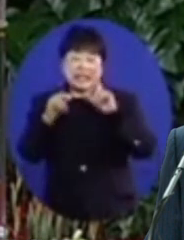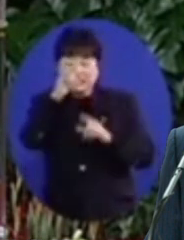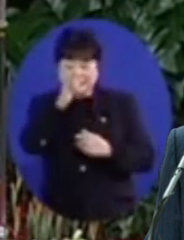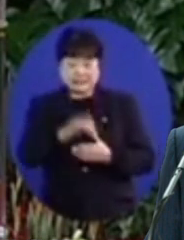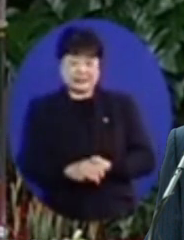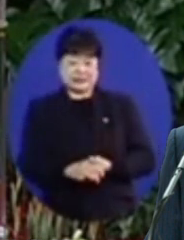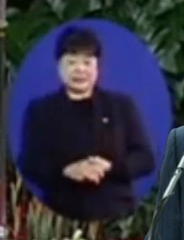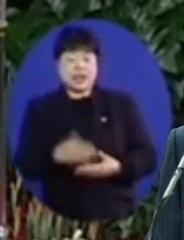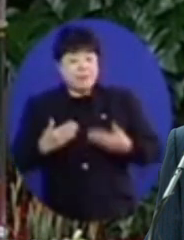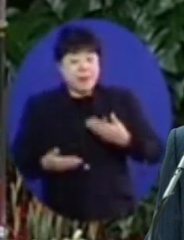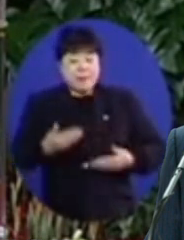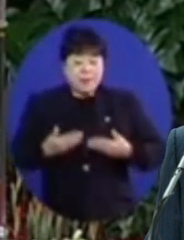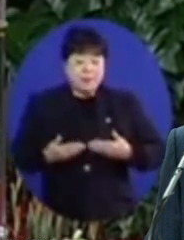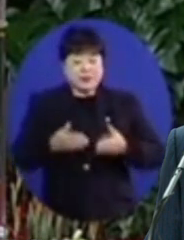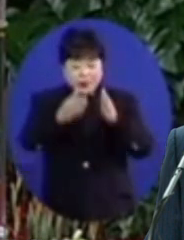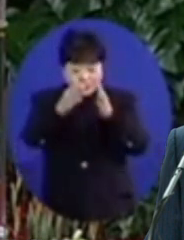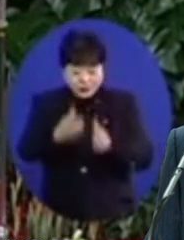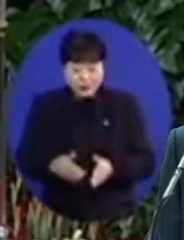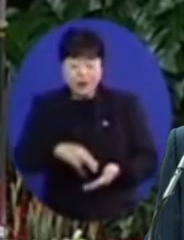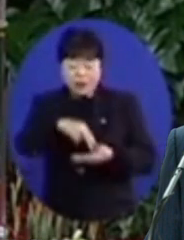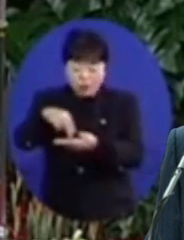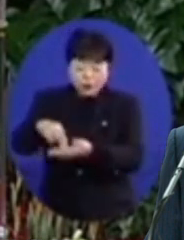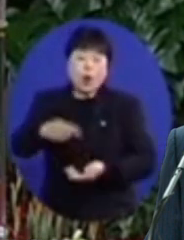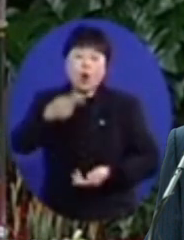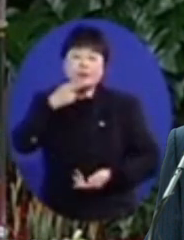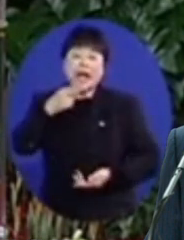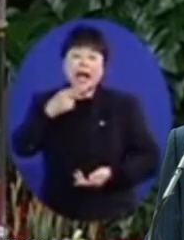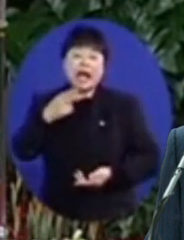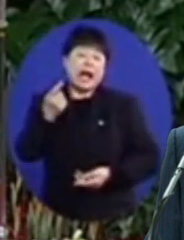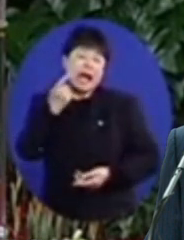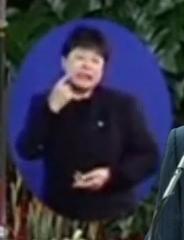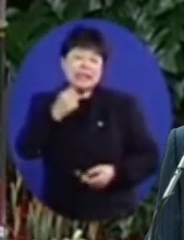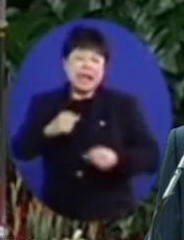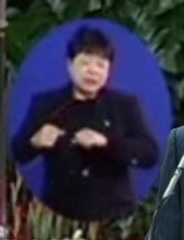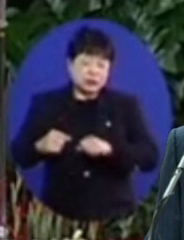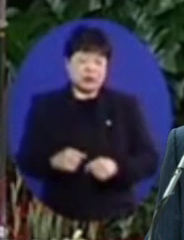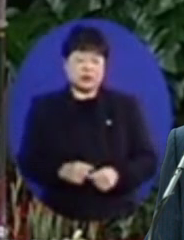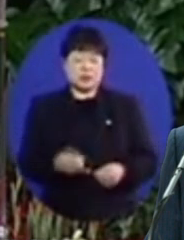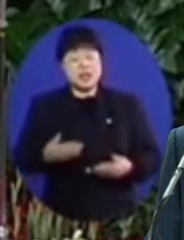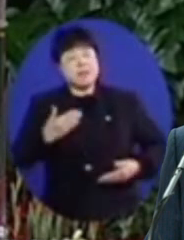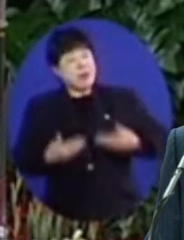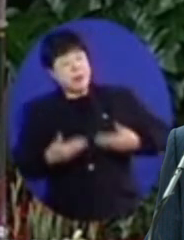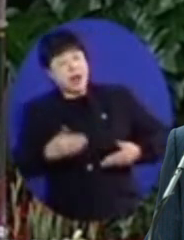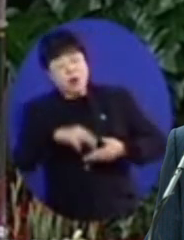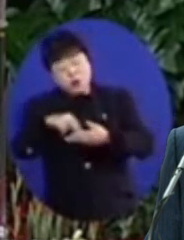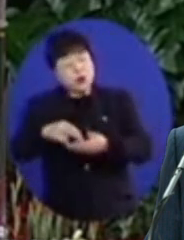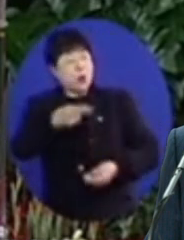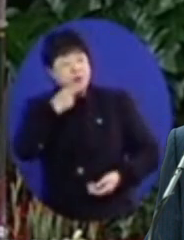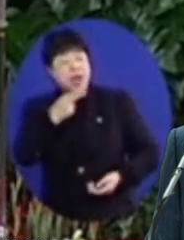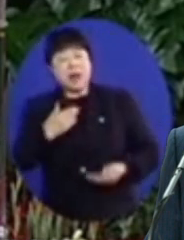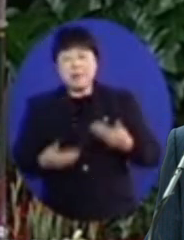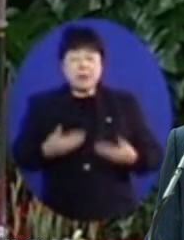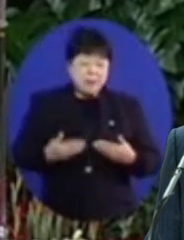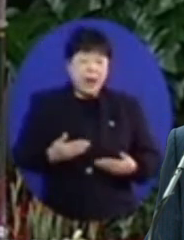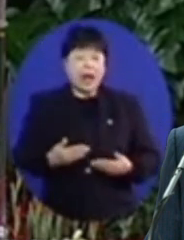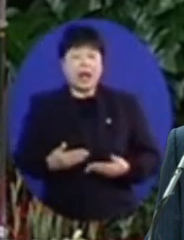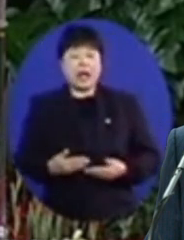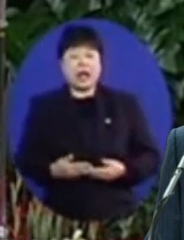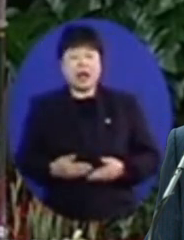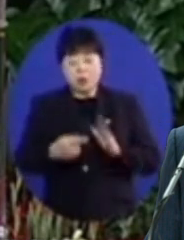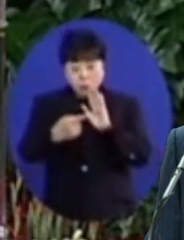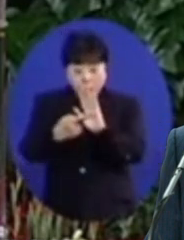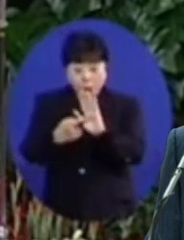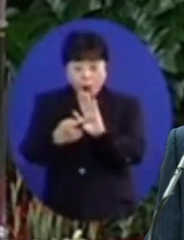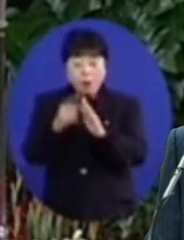바쁜 일을 통해서 고독이 없는 것처럼 일이 너무 바빠서 고독할 시간이 없는 것처럼 보이지만